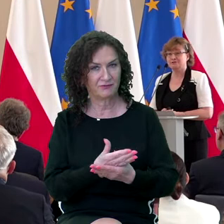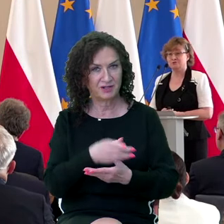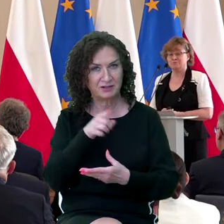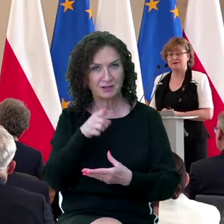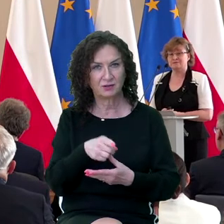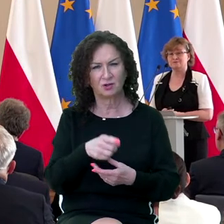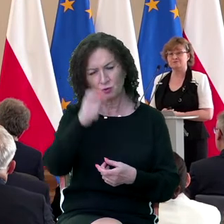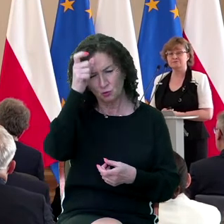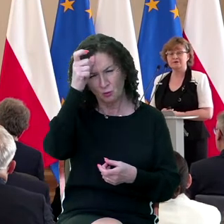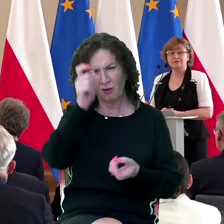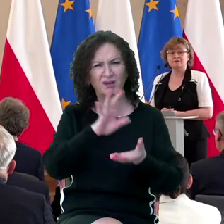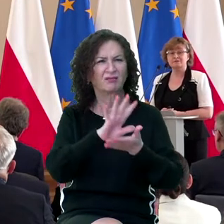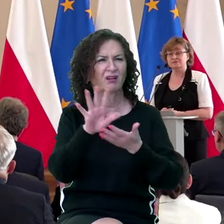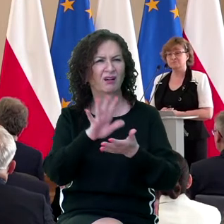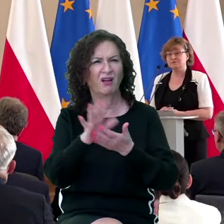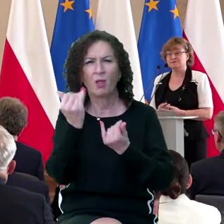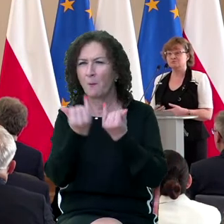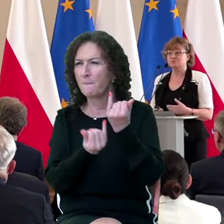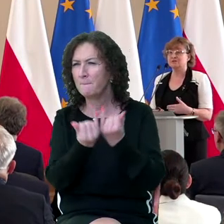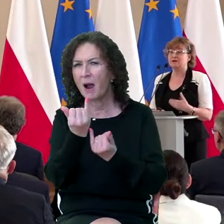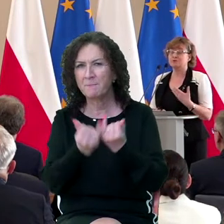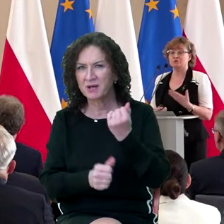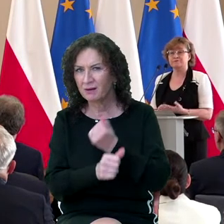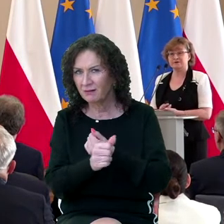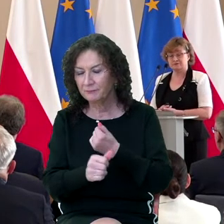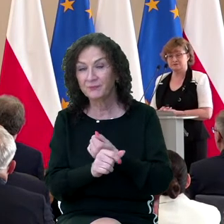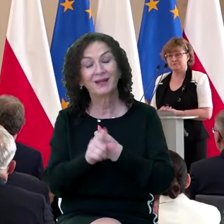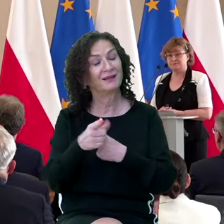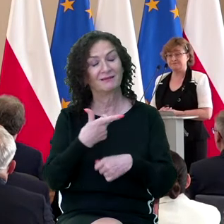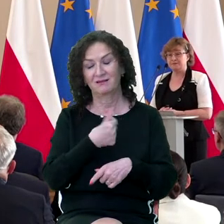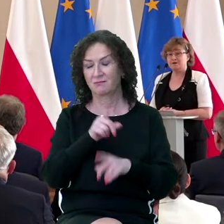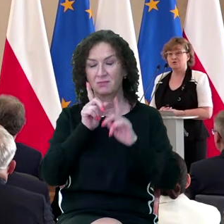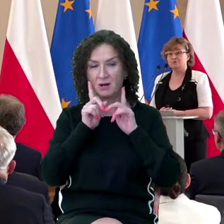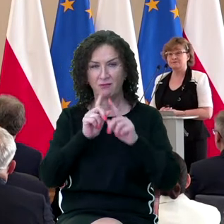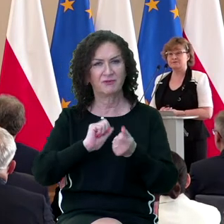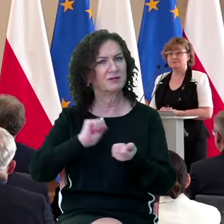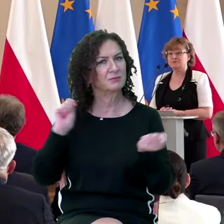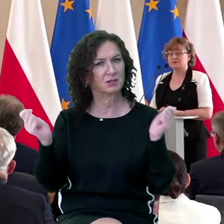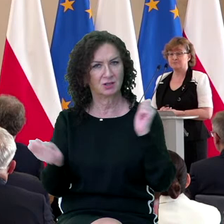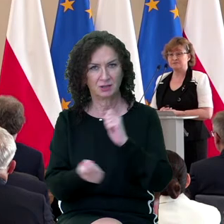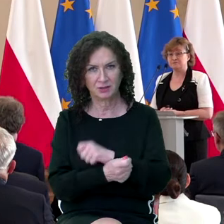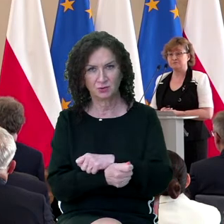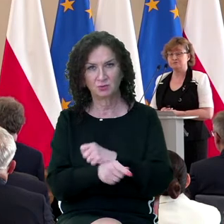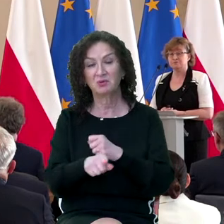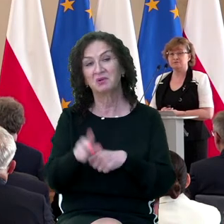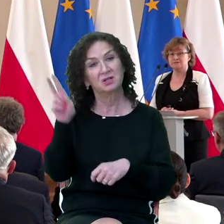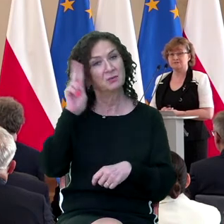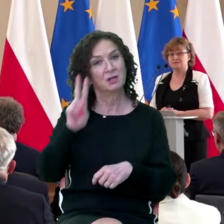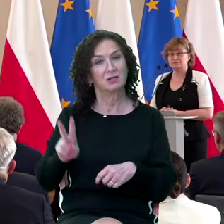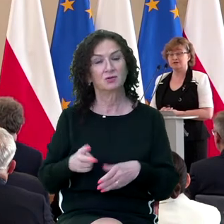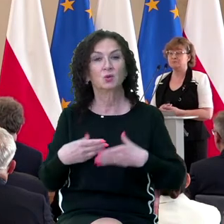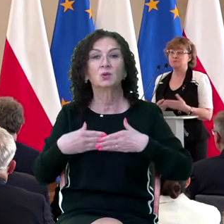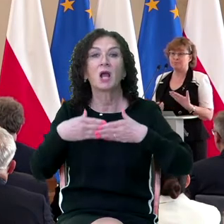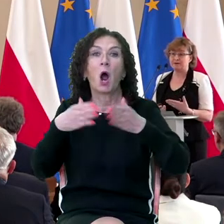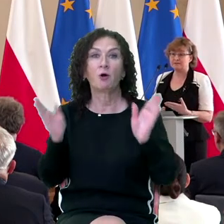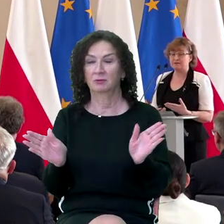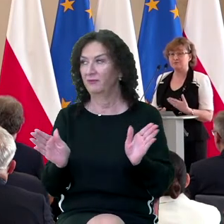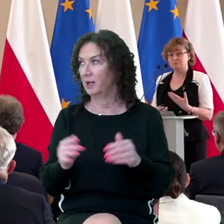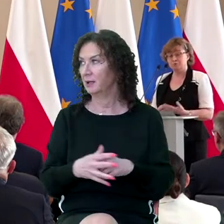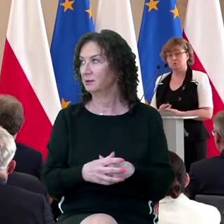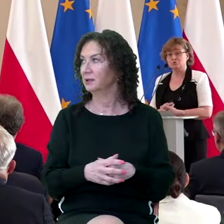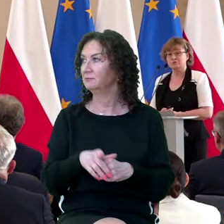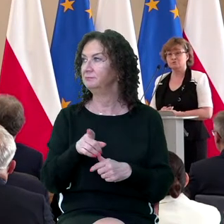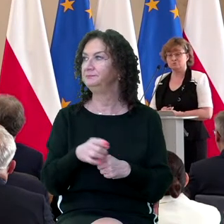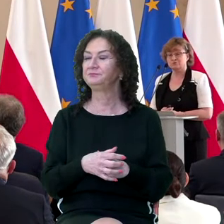się i to bardzo. I jesteśmy instytucjami otwartymi. Otwartymi, jak Państwo widzą na zdjęciach, mimo pandemii,